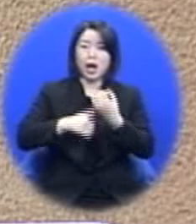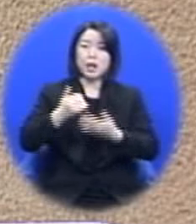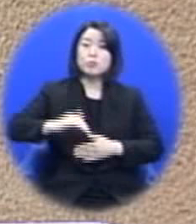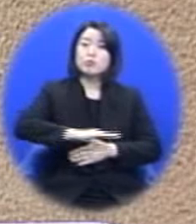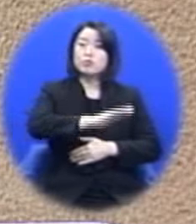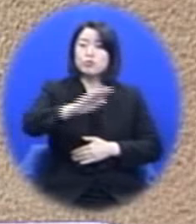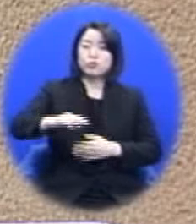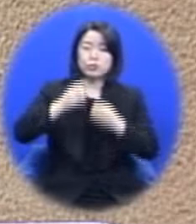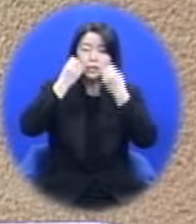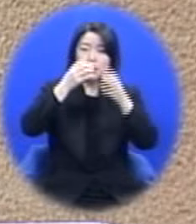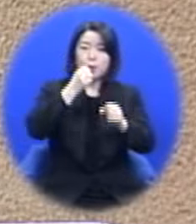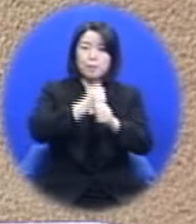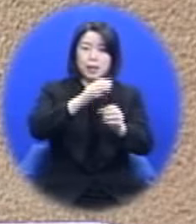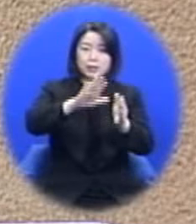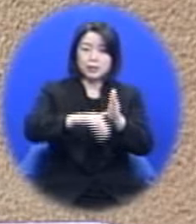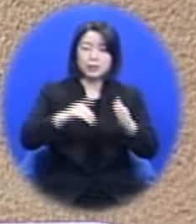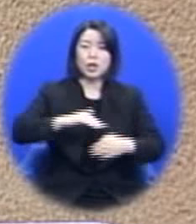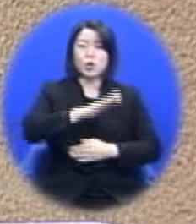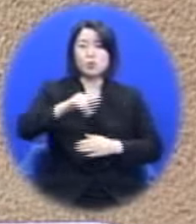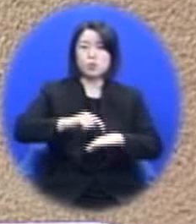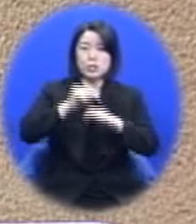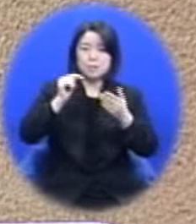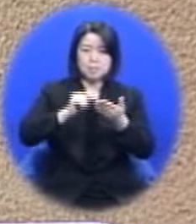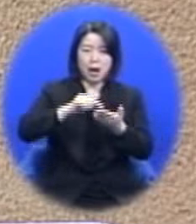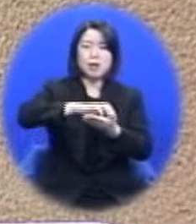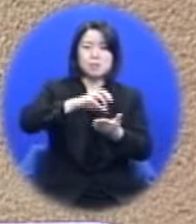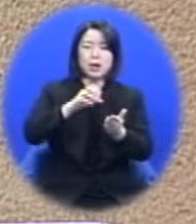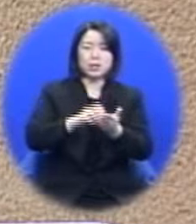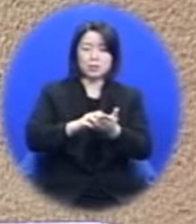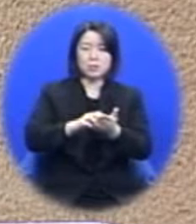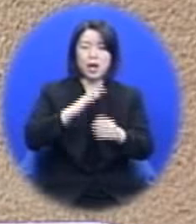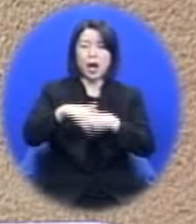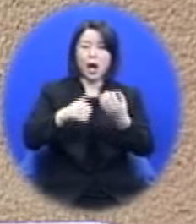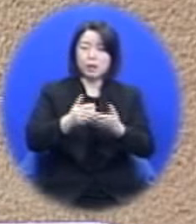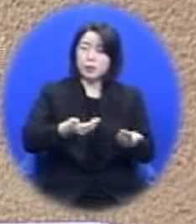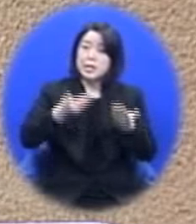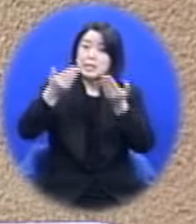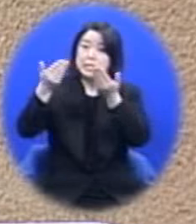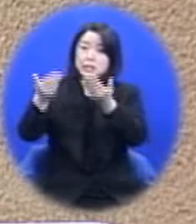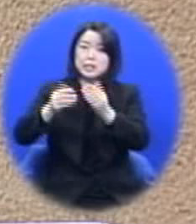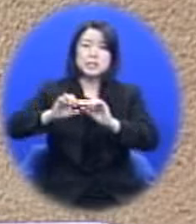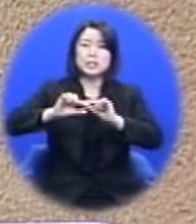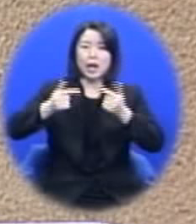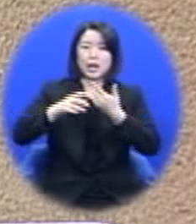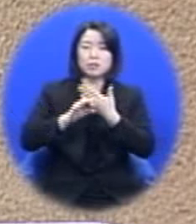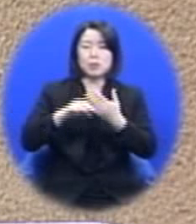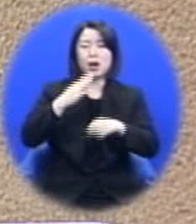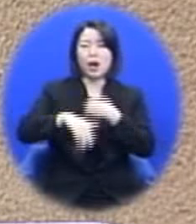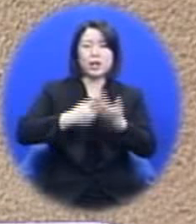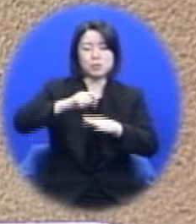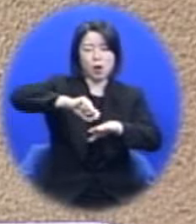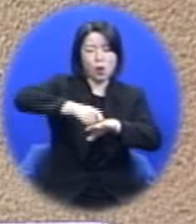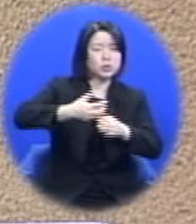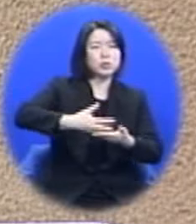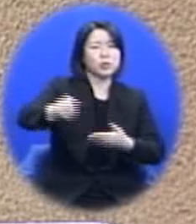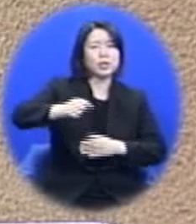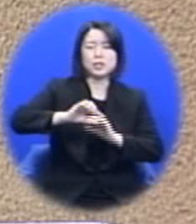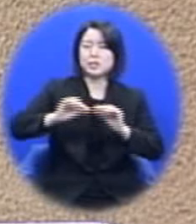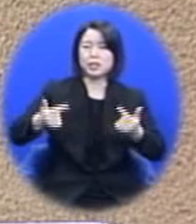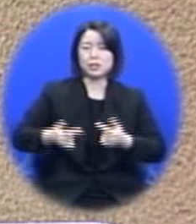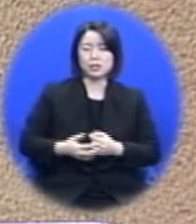때 우리의 마음만큼은 우리가 하나님께 드리지 않으면 하나님이 강제로 가져가실 수 없어요.